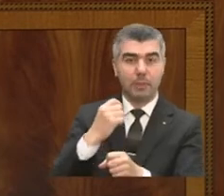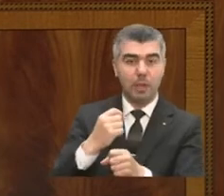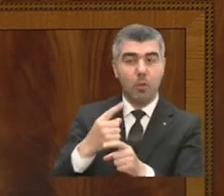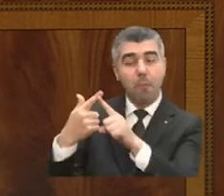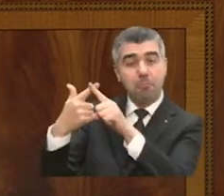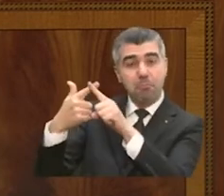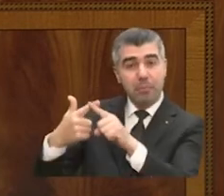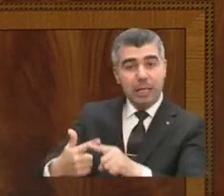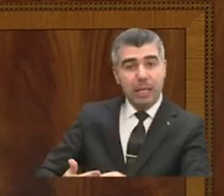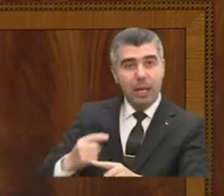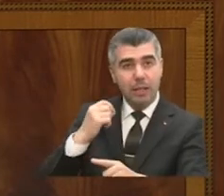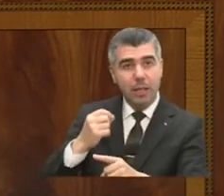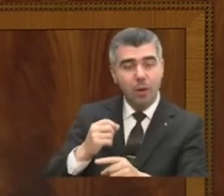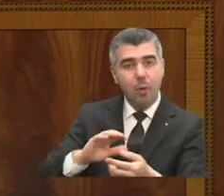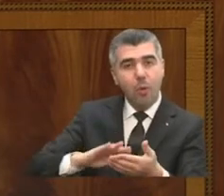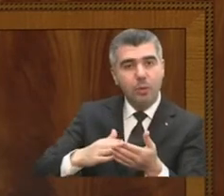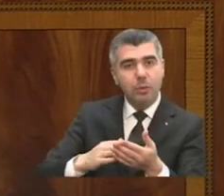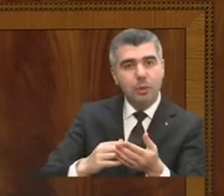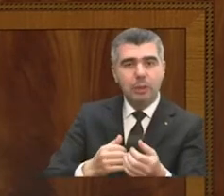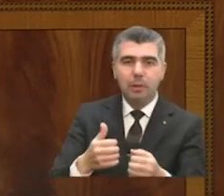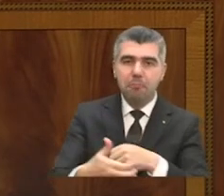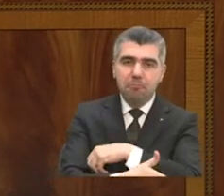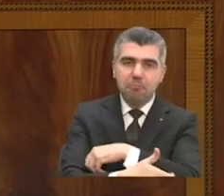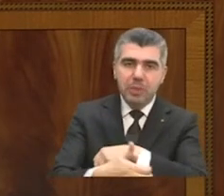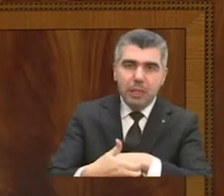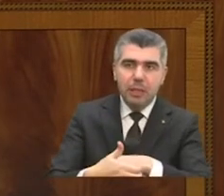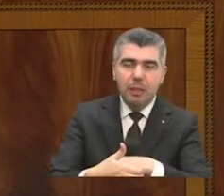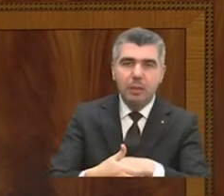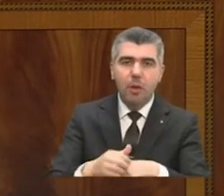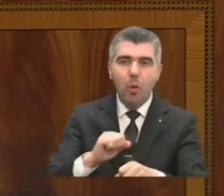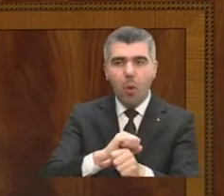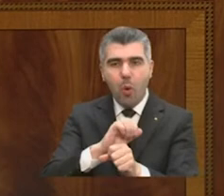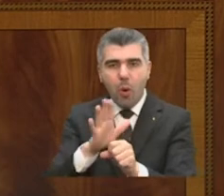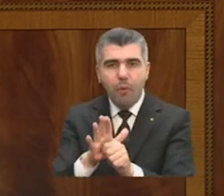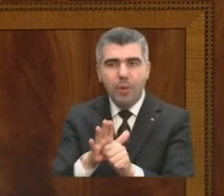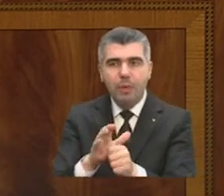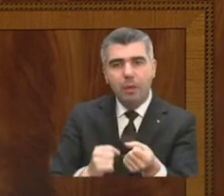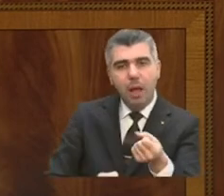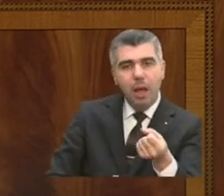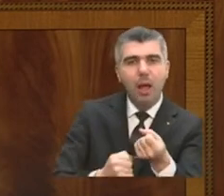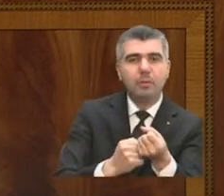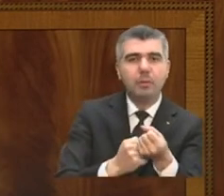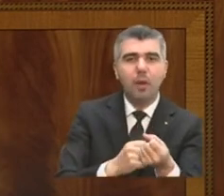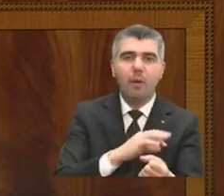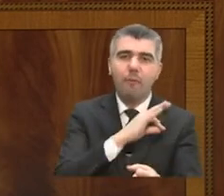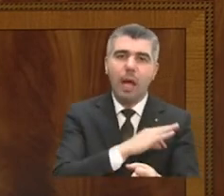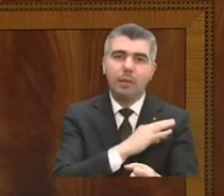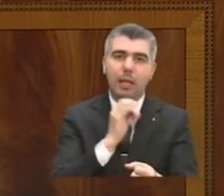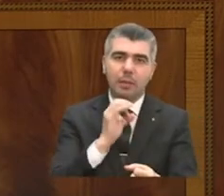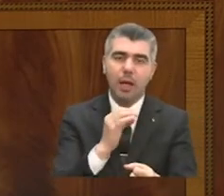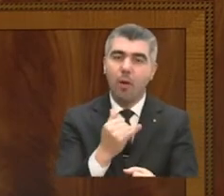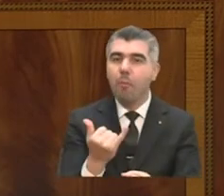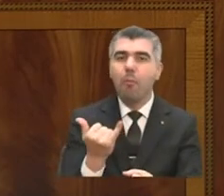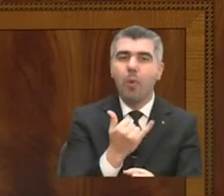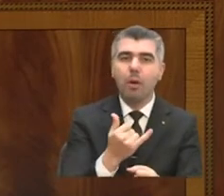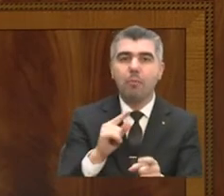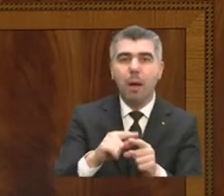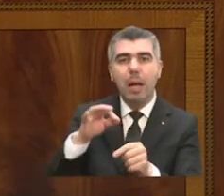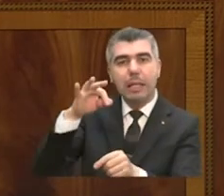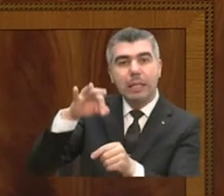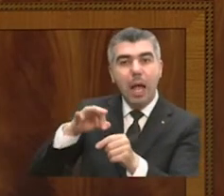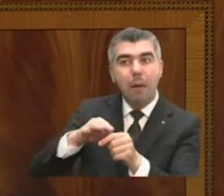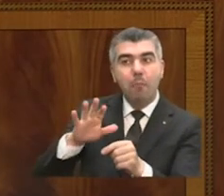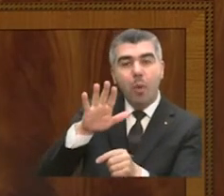et des décisions à vos États respectifs pour cesser de vendre